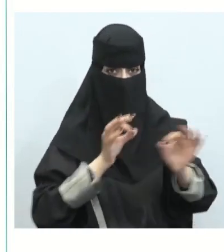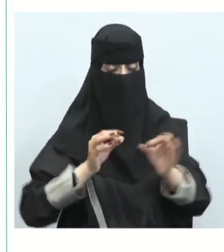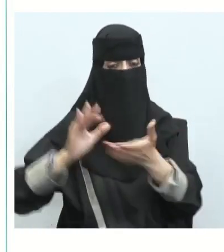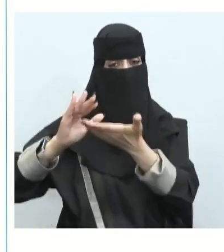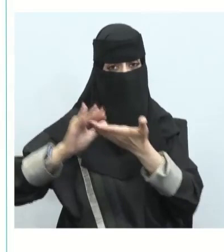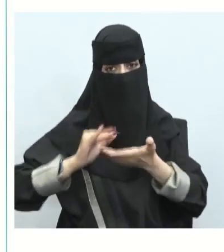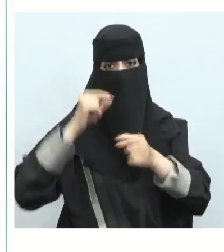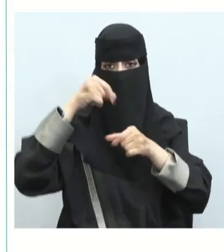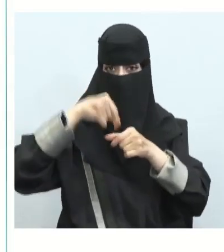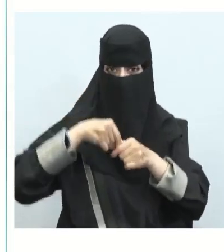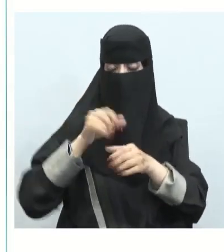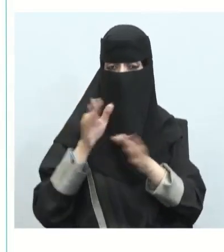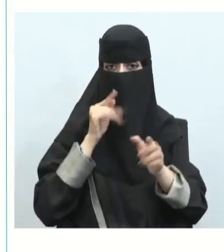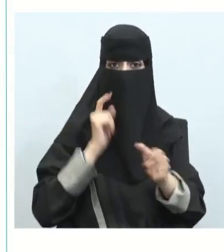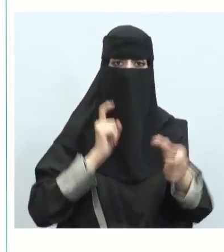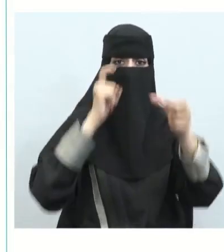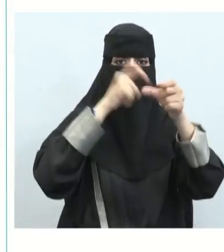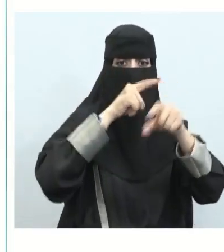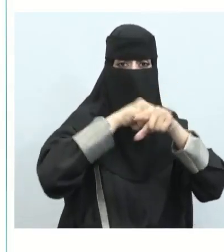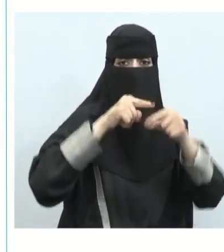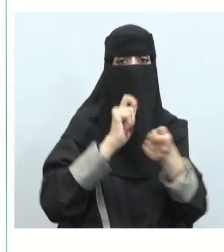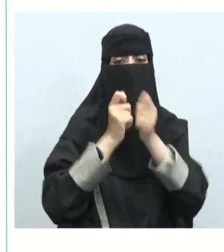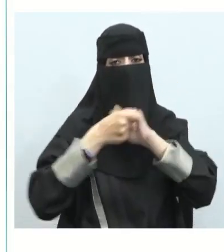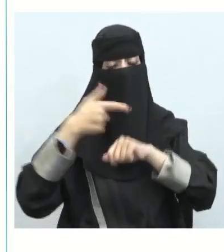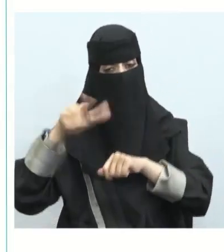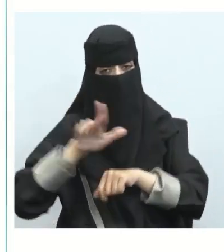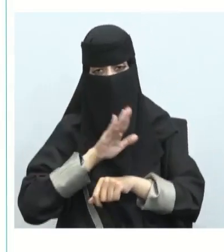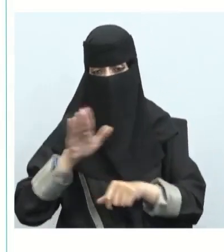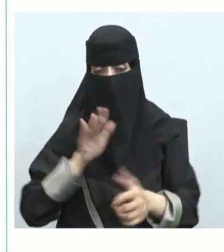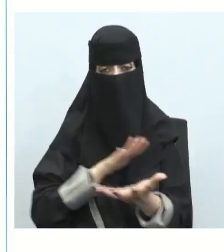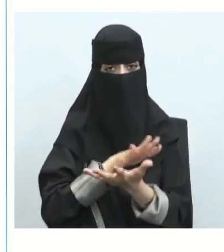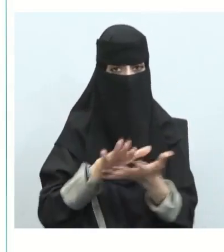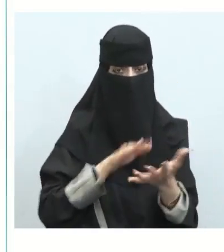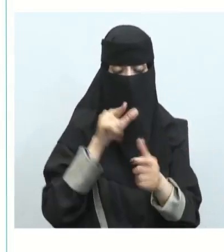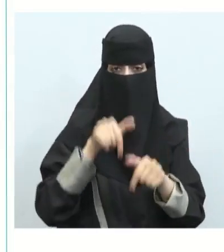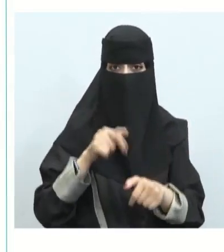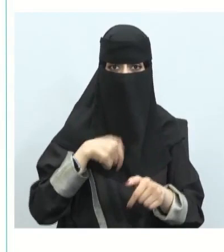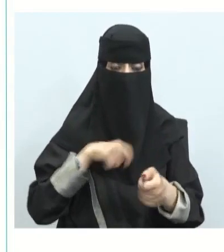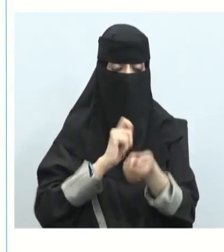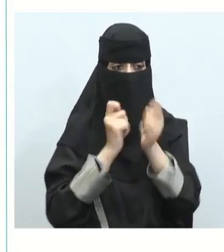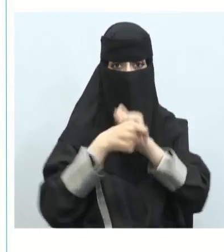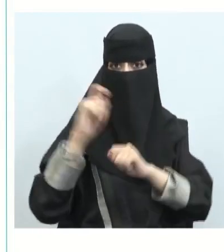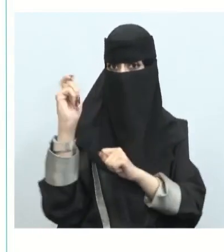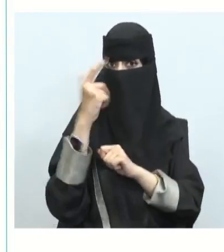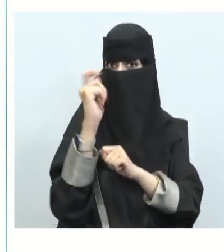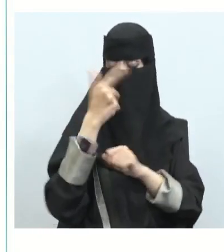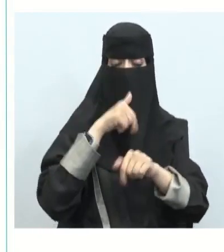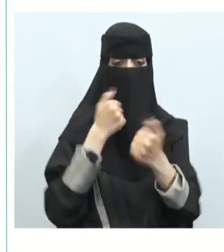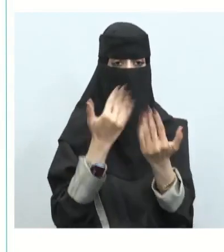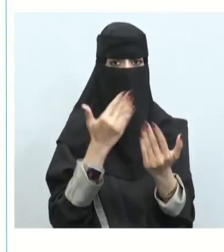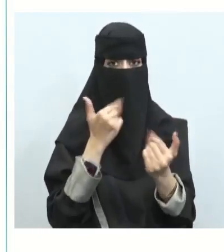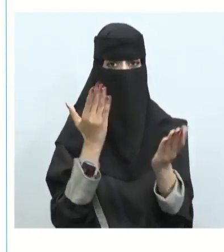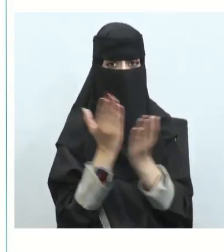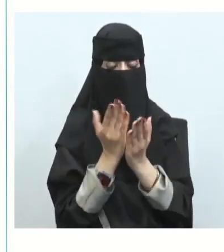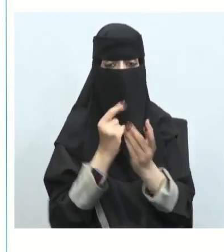سيساعد في الوصول الى التغيير الصحيح دون مشكلات التغيير السريع ودون دراسه بشكل صحيح